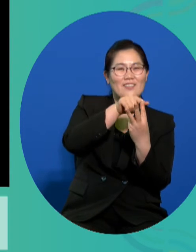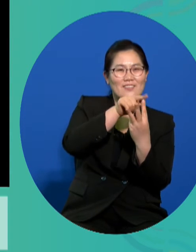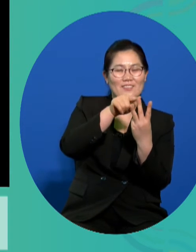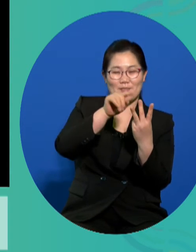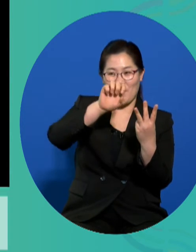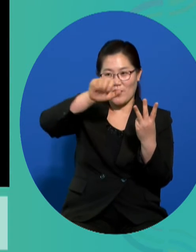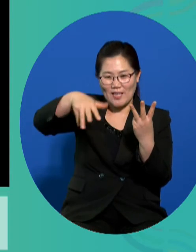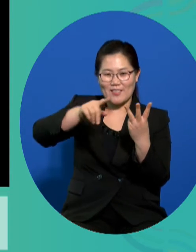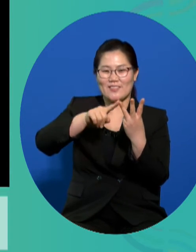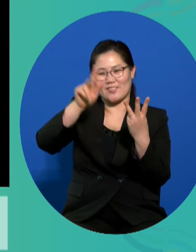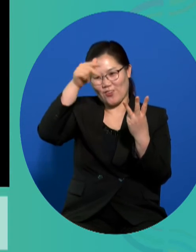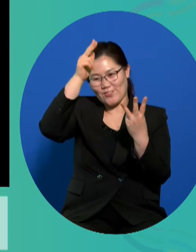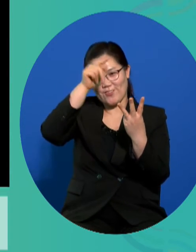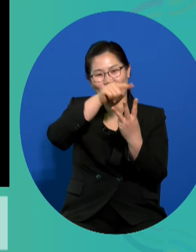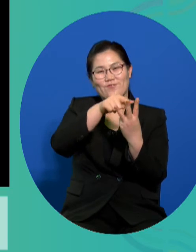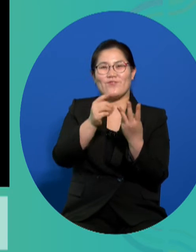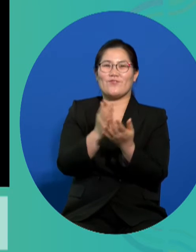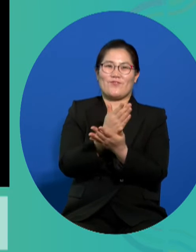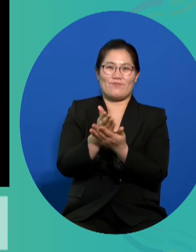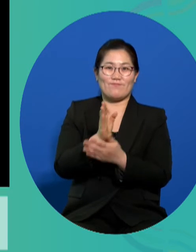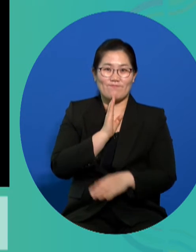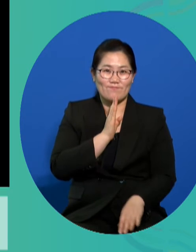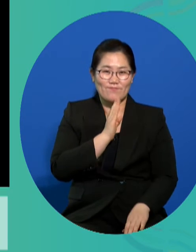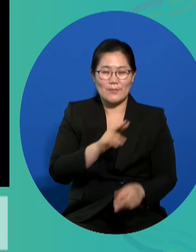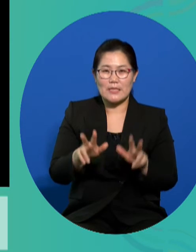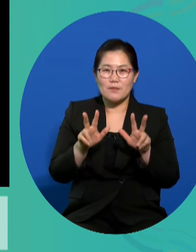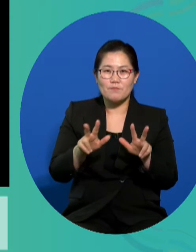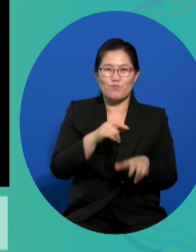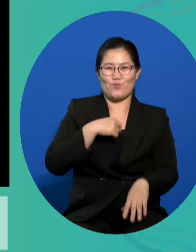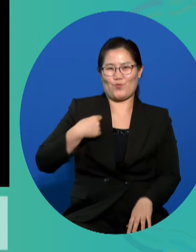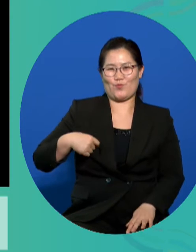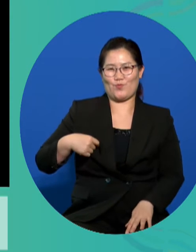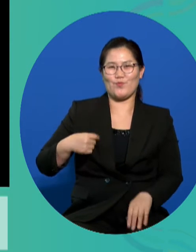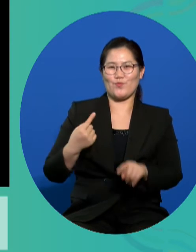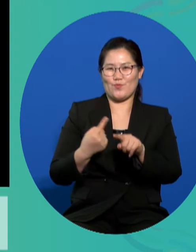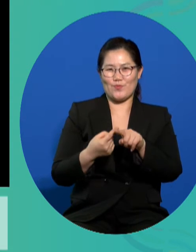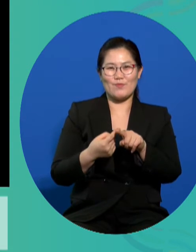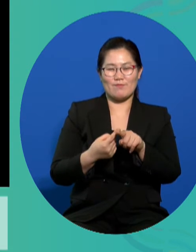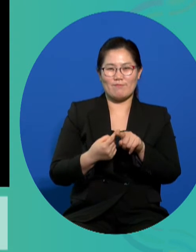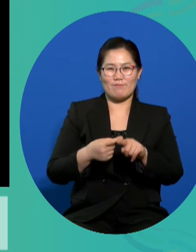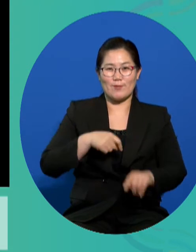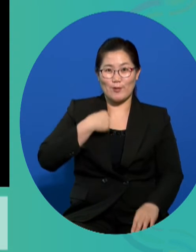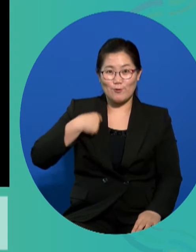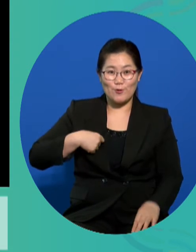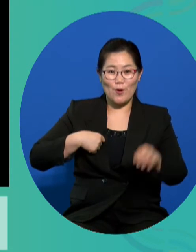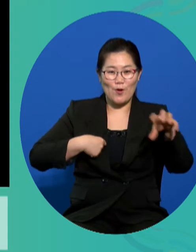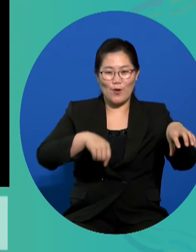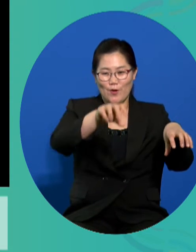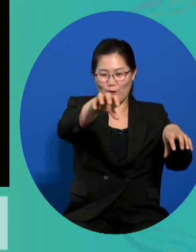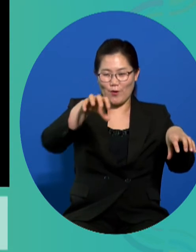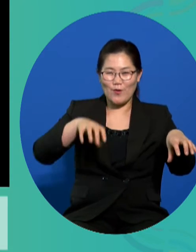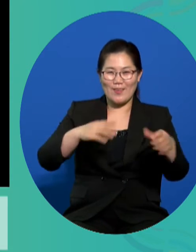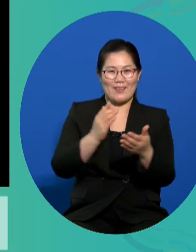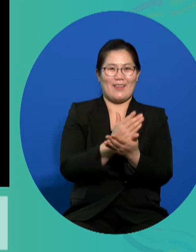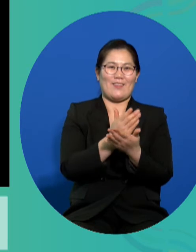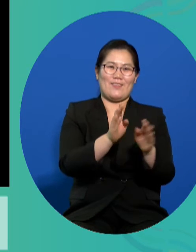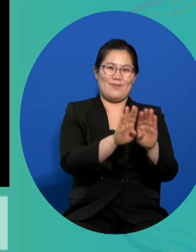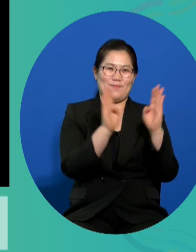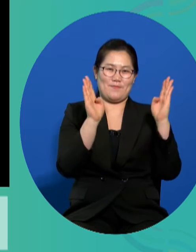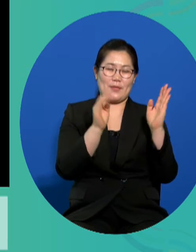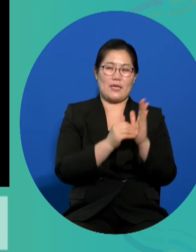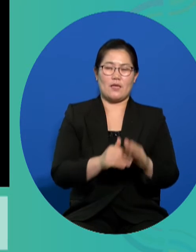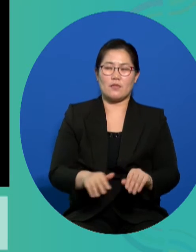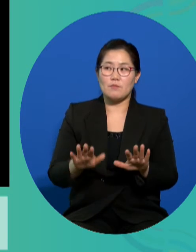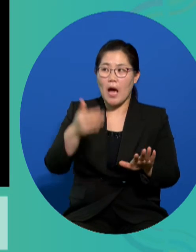역할 분담이 있었는데 사실 중국에서도 그렇게 역할 분담으로 이제 대회를 개최했습니다. 근데 비용을 보시면 저희 나라 같은 경우는